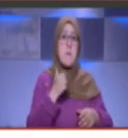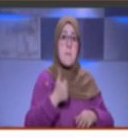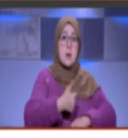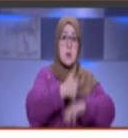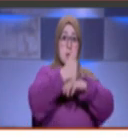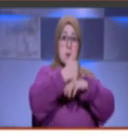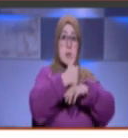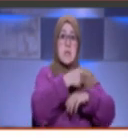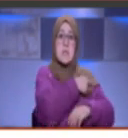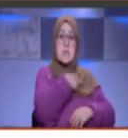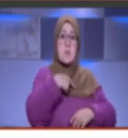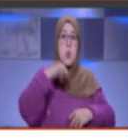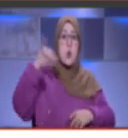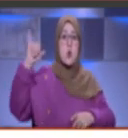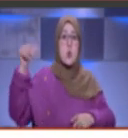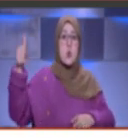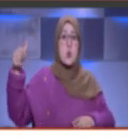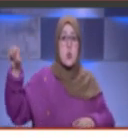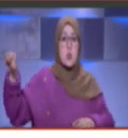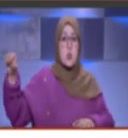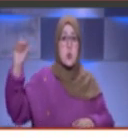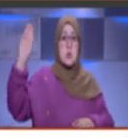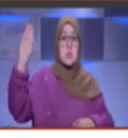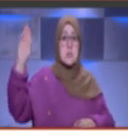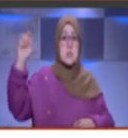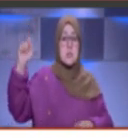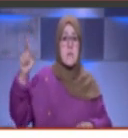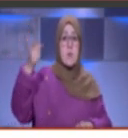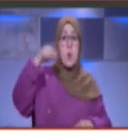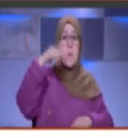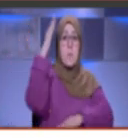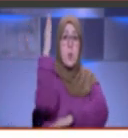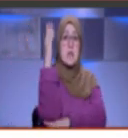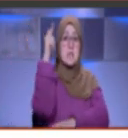جيباس والذي يعد أحد مؤسسي الحركة